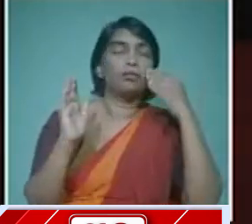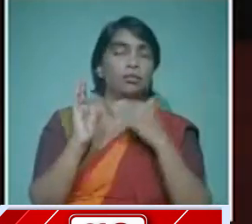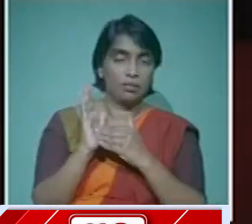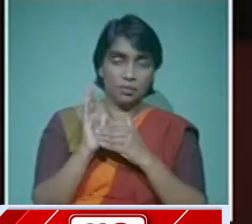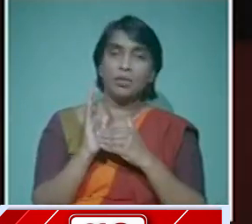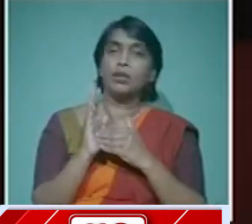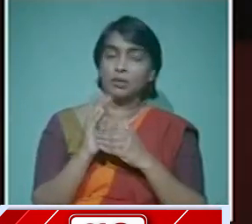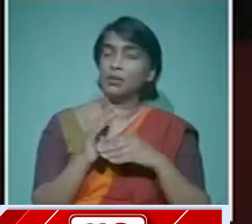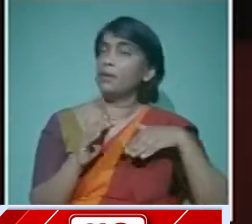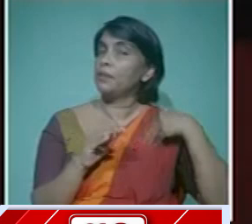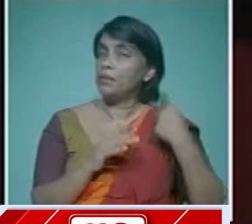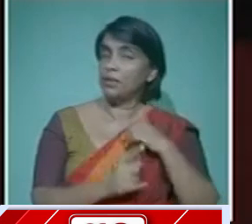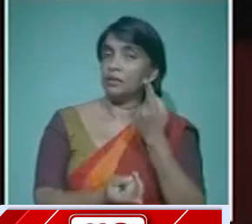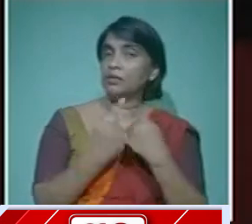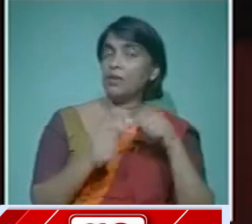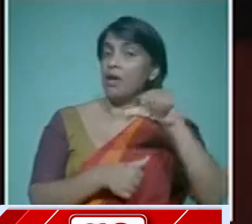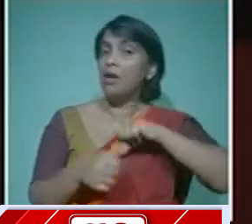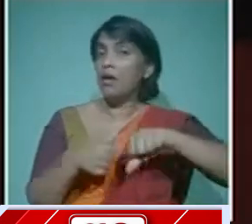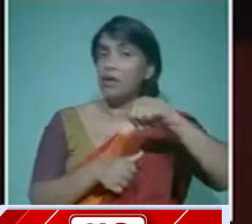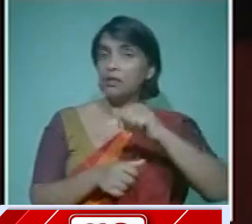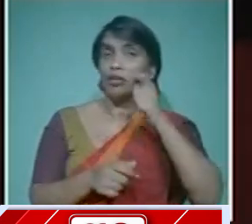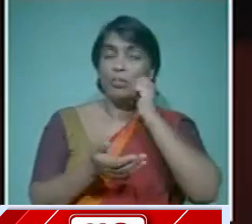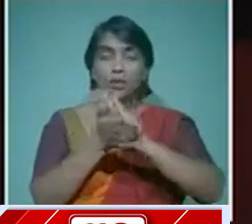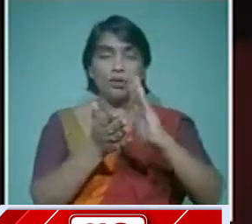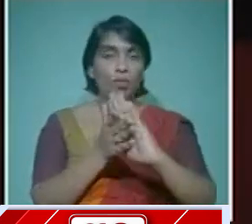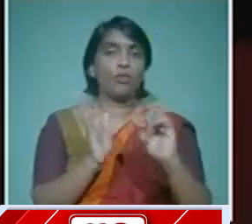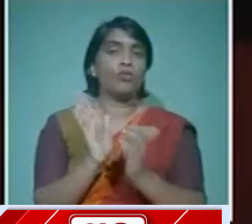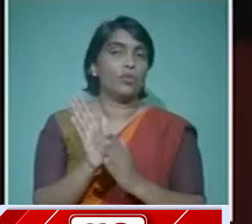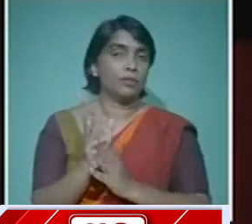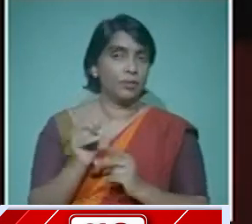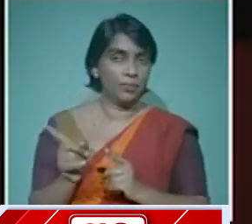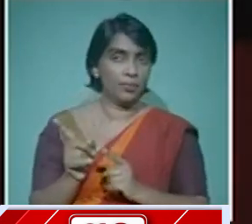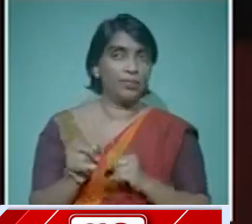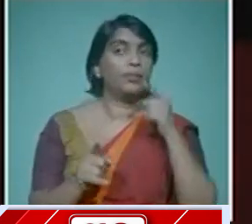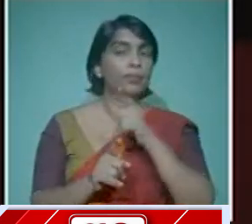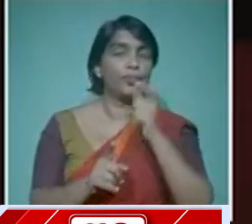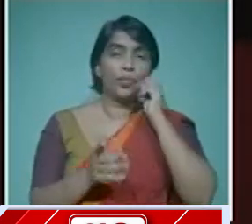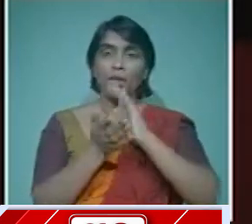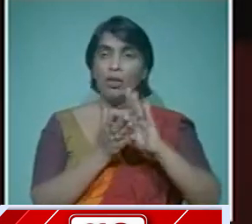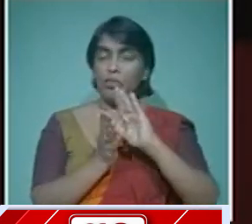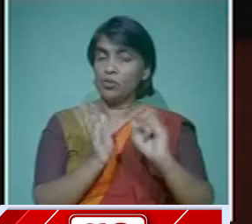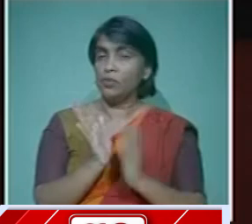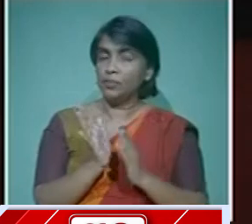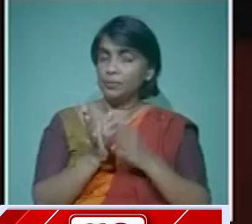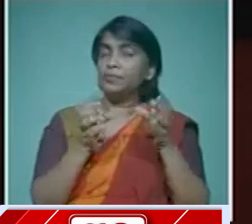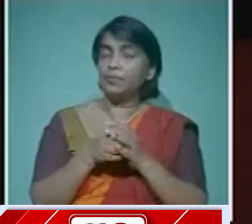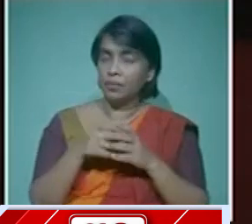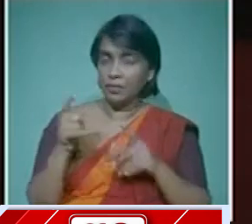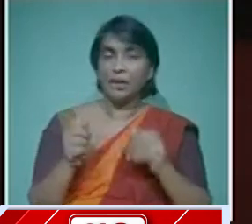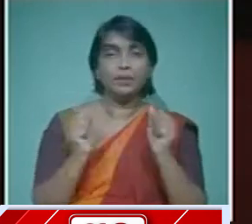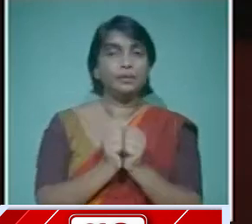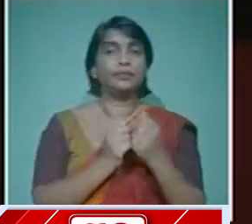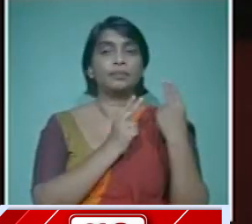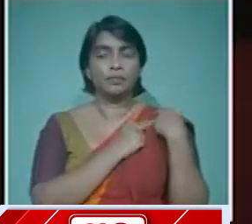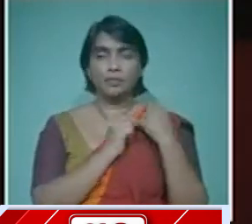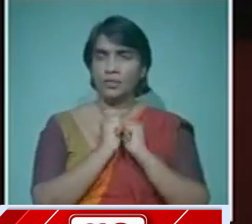පිළිබඳව තියෙන ප්‍රධානම නියාමන ආයතනය තමයි මහජන උපයෝගිතා කොමිසම. එතන මහජන උපයෝගිතා කොමිසමේ